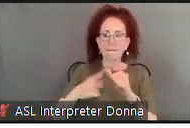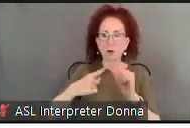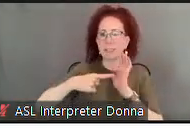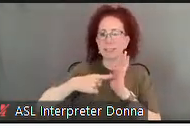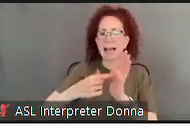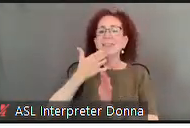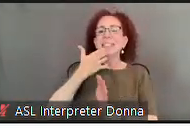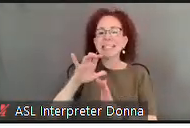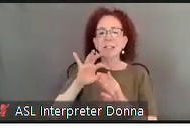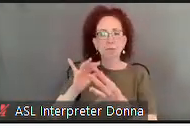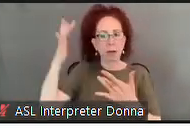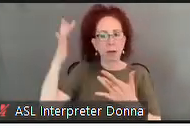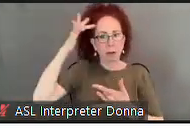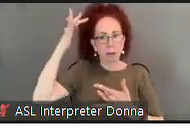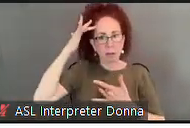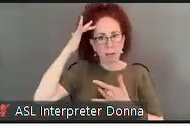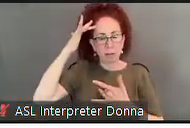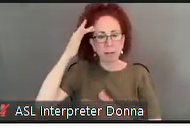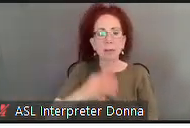有时候呢，这个跟